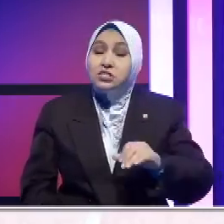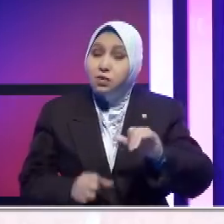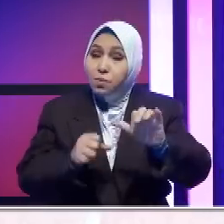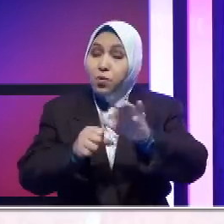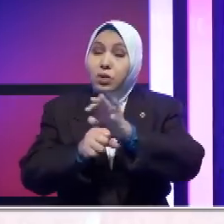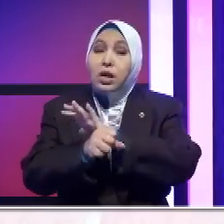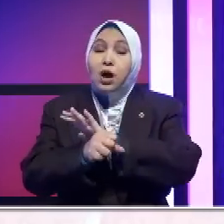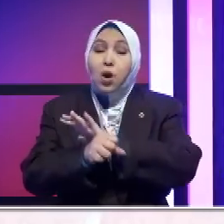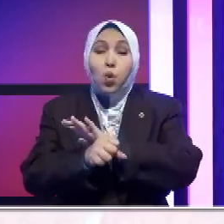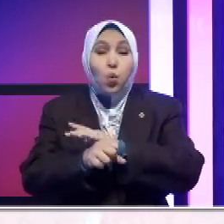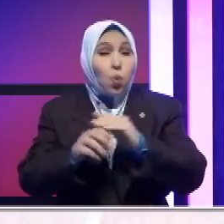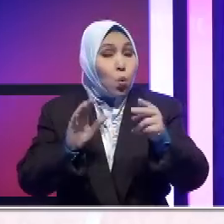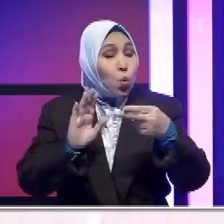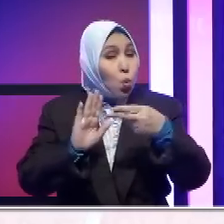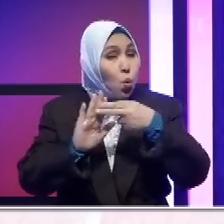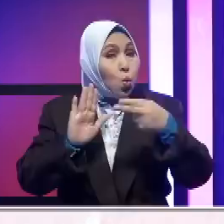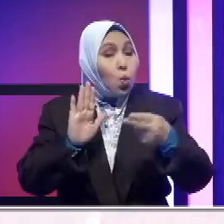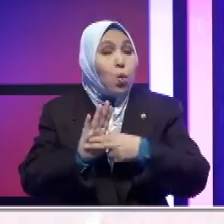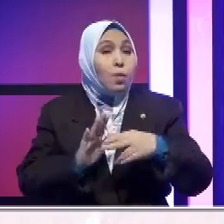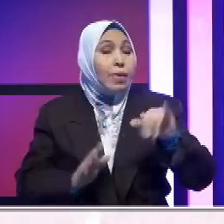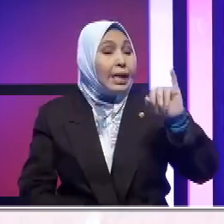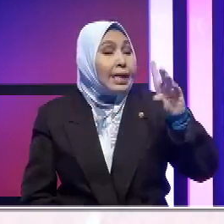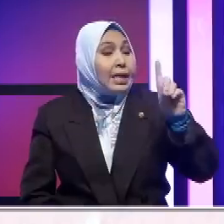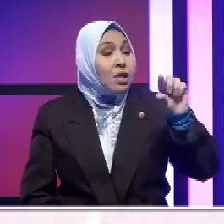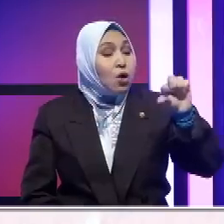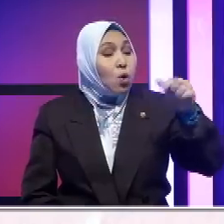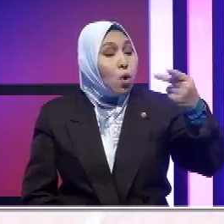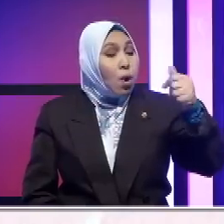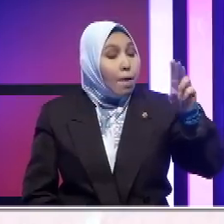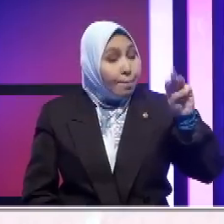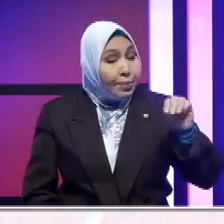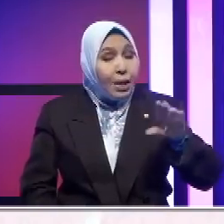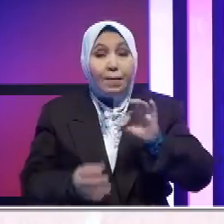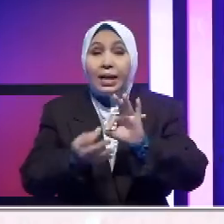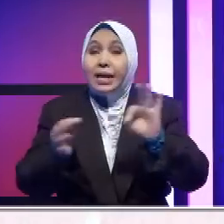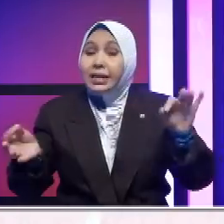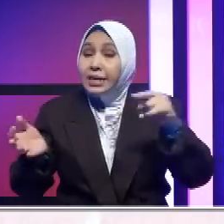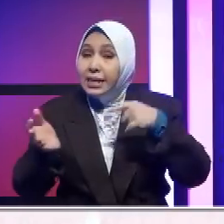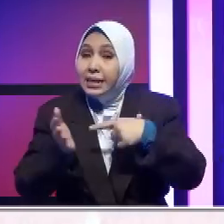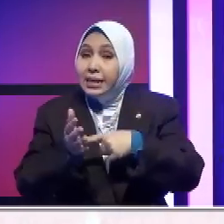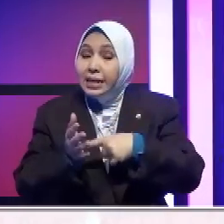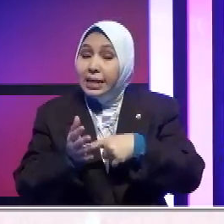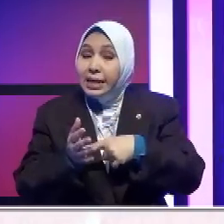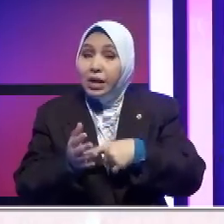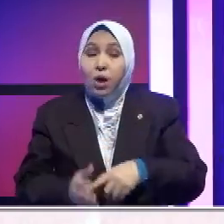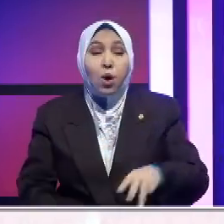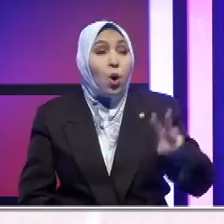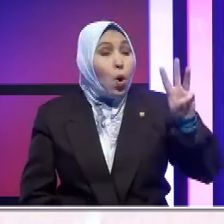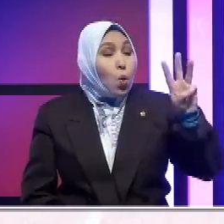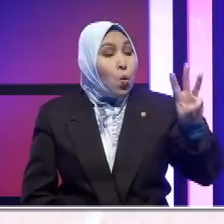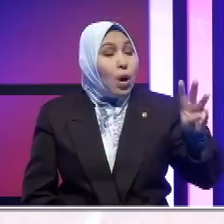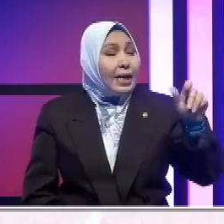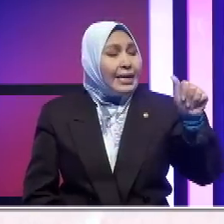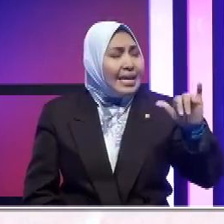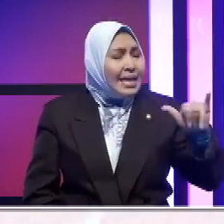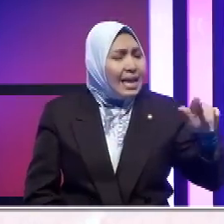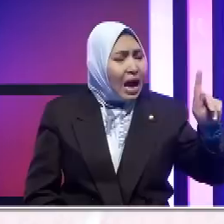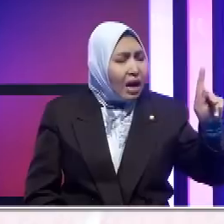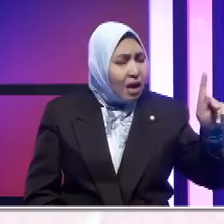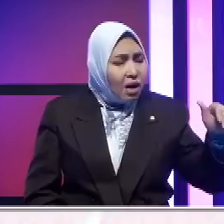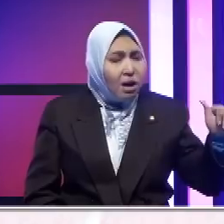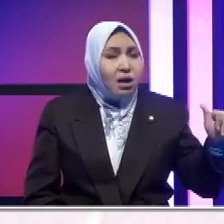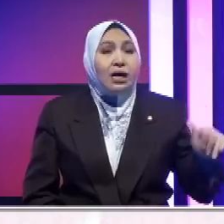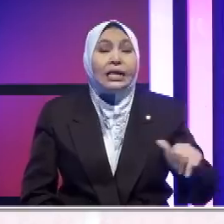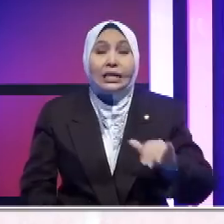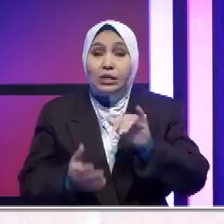hukum idgham yang terdapat dalam ayat ini. Yang pertama, wa iyyaku sa wa iyyaku, iaitu idgham